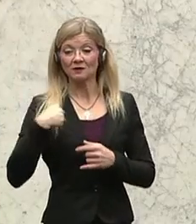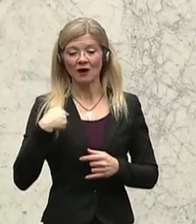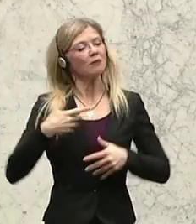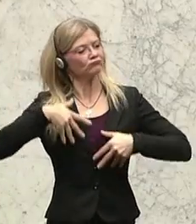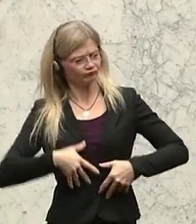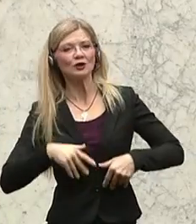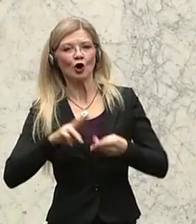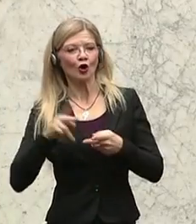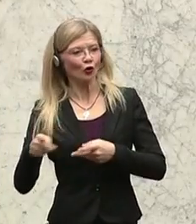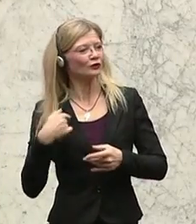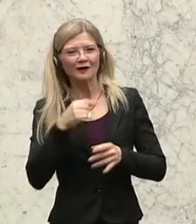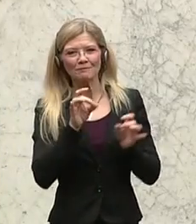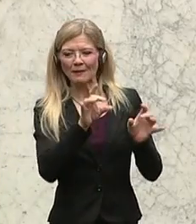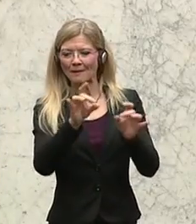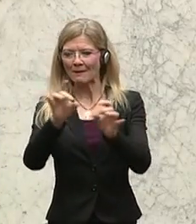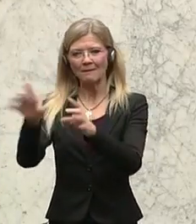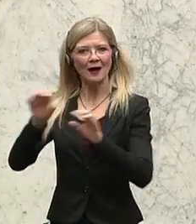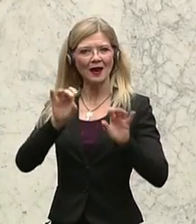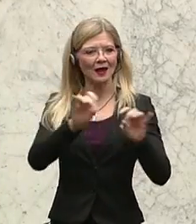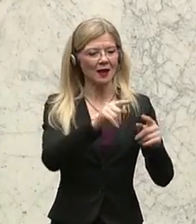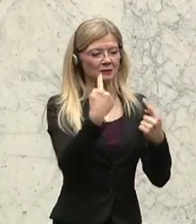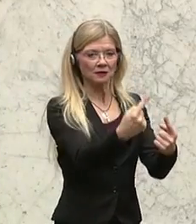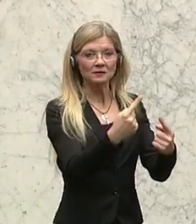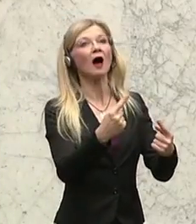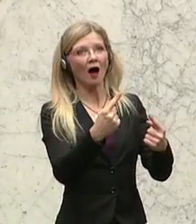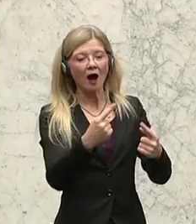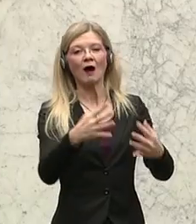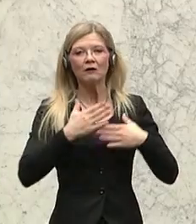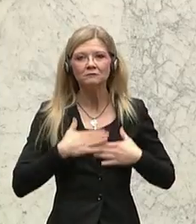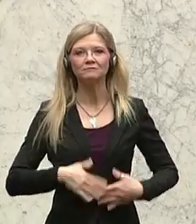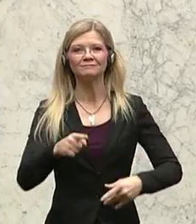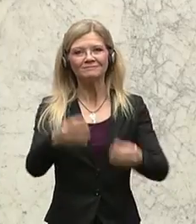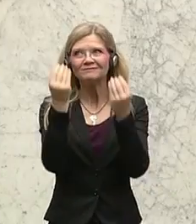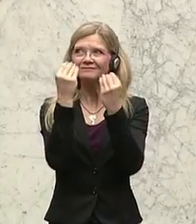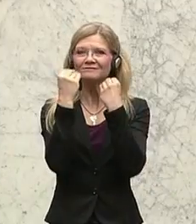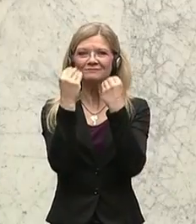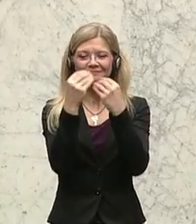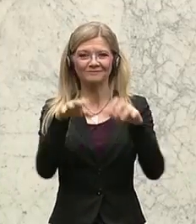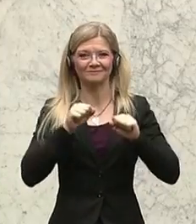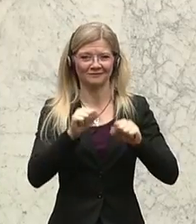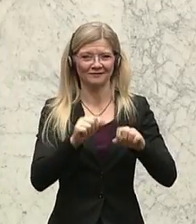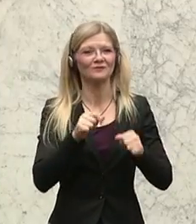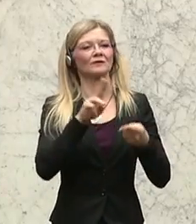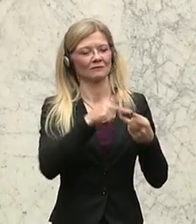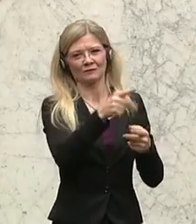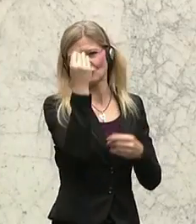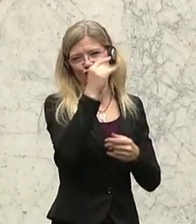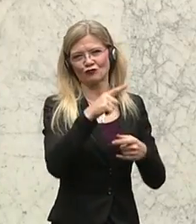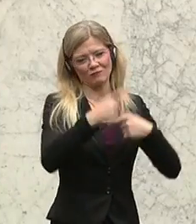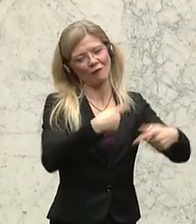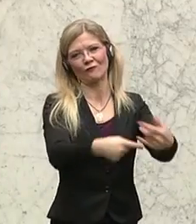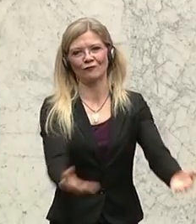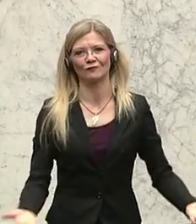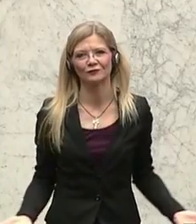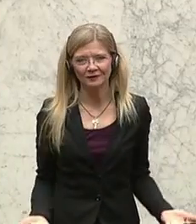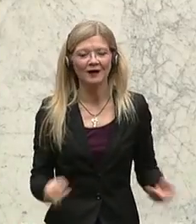dem gestellt und haben diese Kompetenzen erlernt und die Schule läuft. Digitale Kompetenzen sind im Unterricht implementiert in allen Fächern